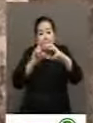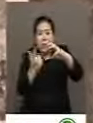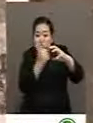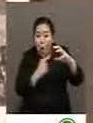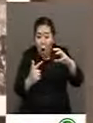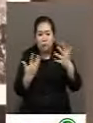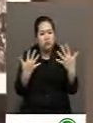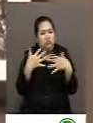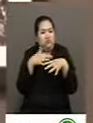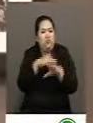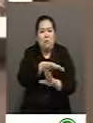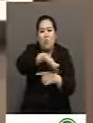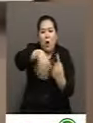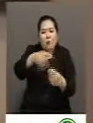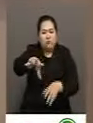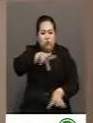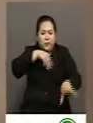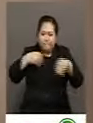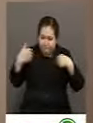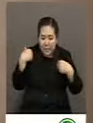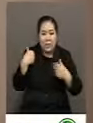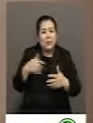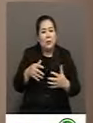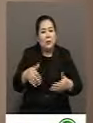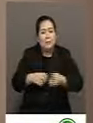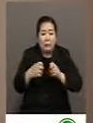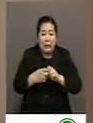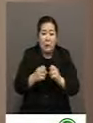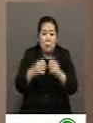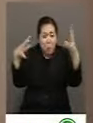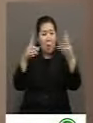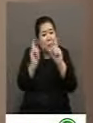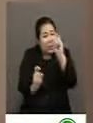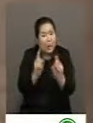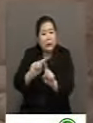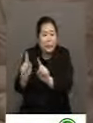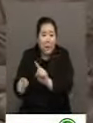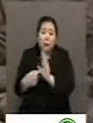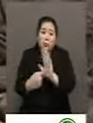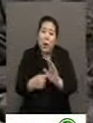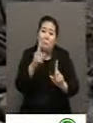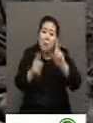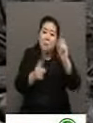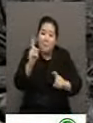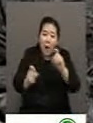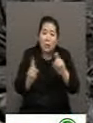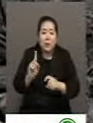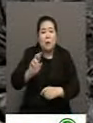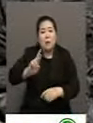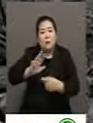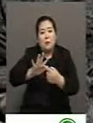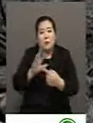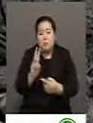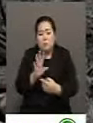าถูกกลืนกินไปกับสภาพแวดล้อมรวมถึงเหตุการณ์สลดใจบนโลกใบนี้อย่างการฆ่าล้างเผ่าพันธุ์ที่รวันดาในช่วง